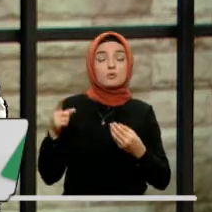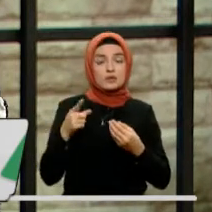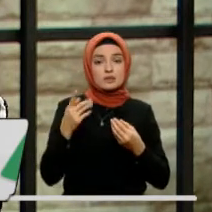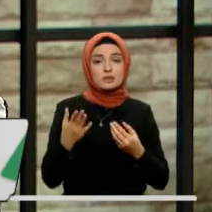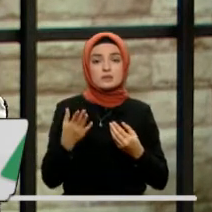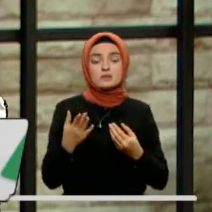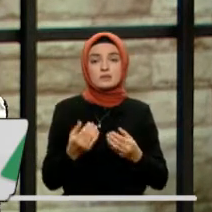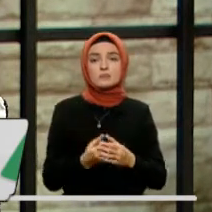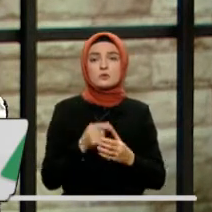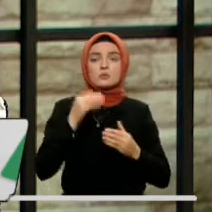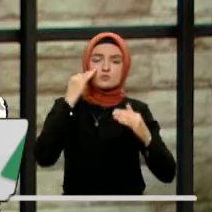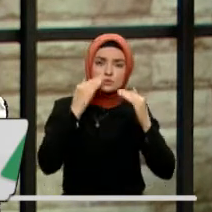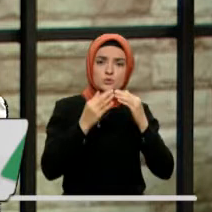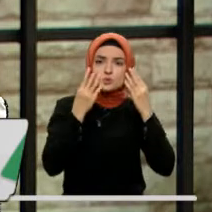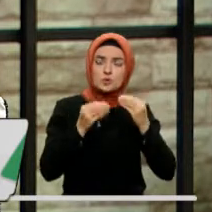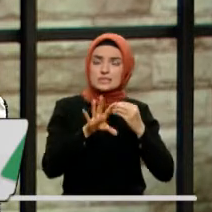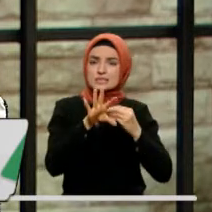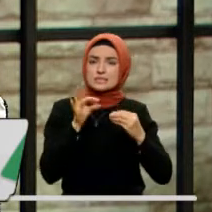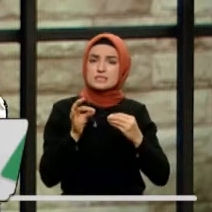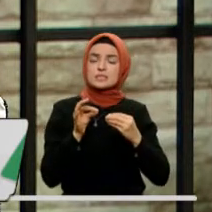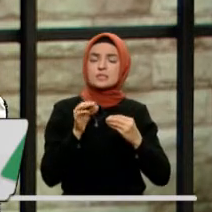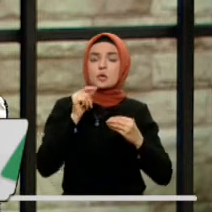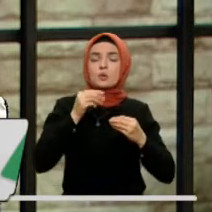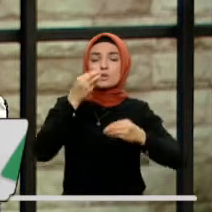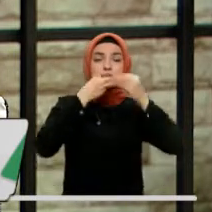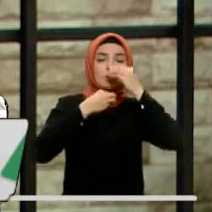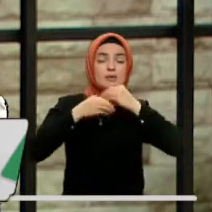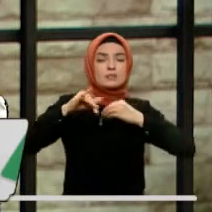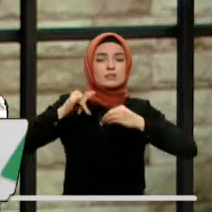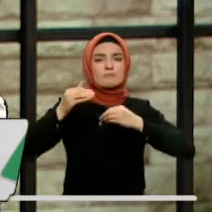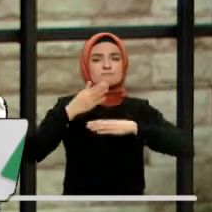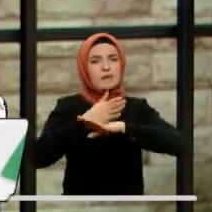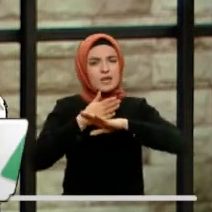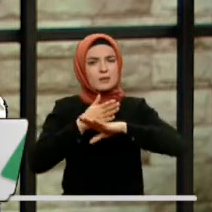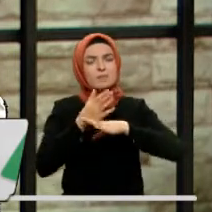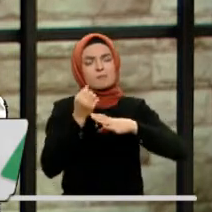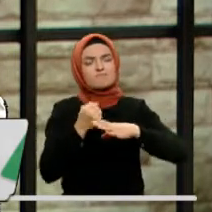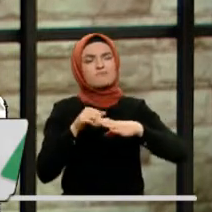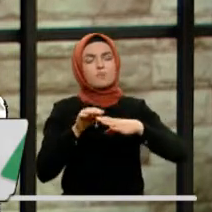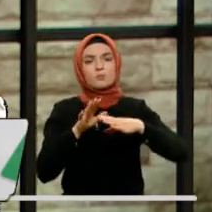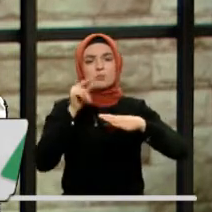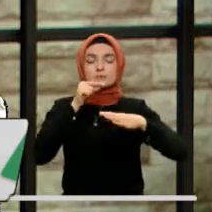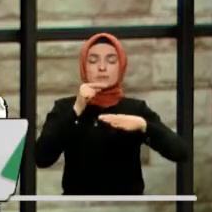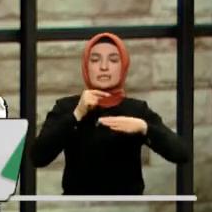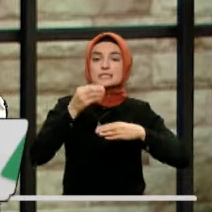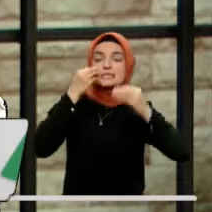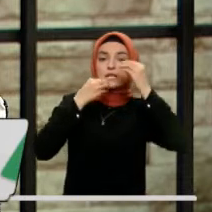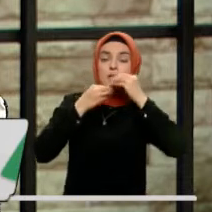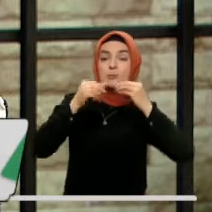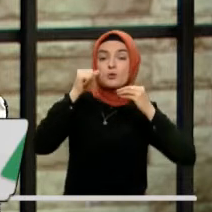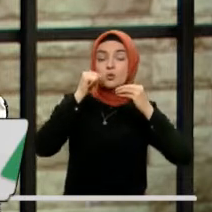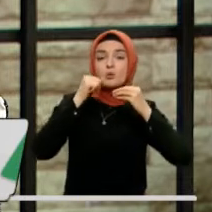işte uygunca bir seçilebilir. Belki o yemeklerin yanına ekmek kullanılmayabilir. Belki atıyorum yemeğin suyunu tüketmeyip